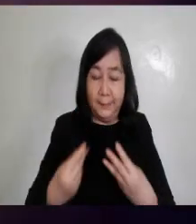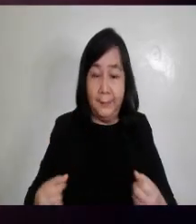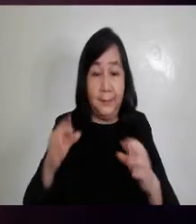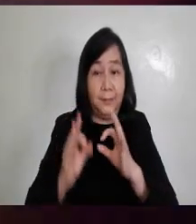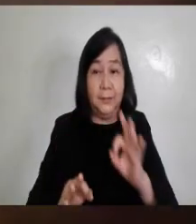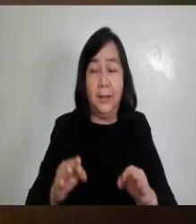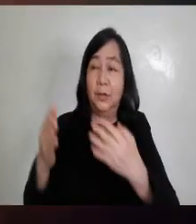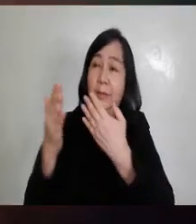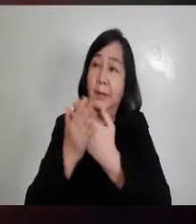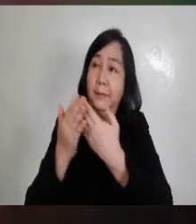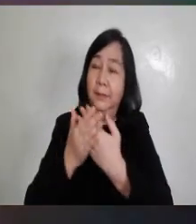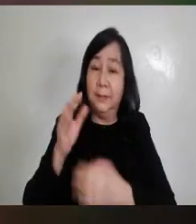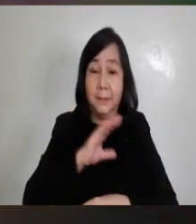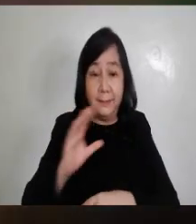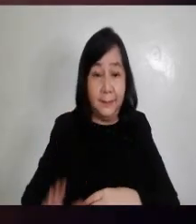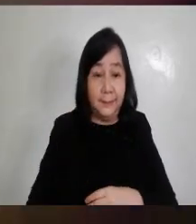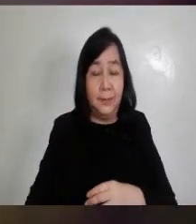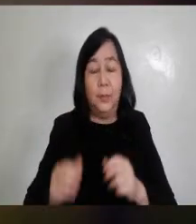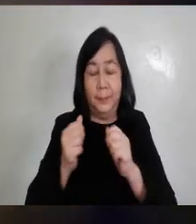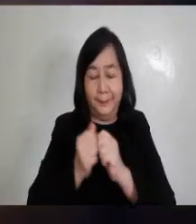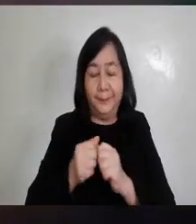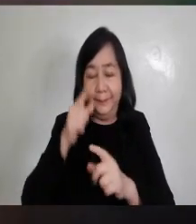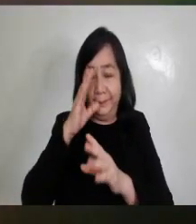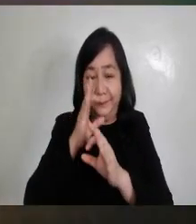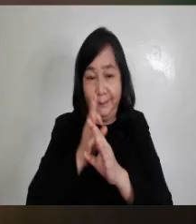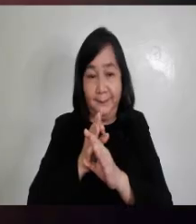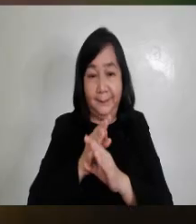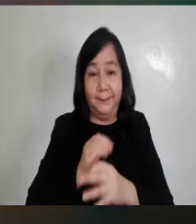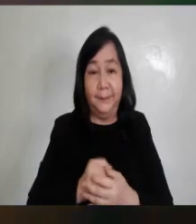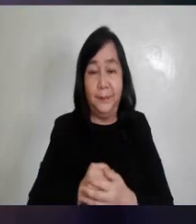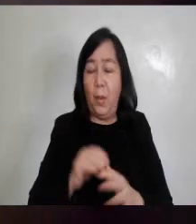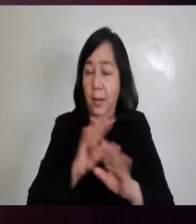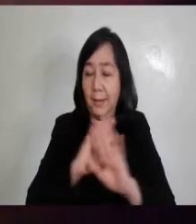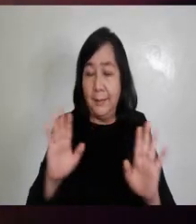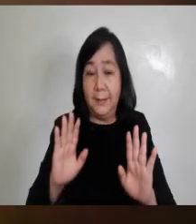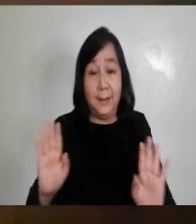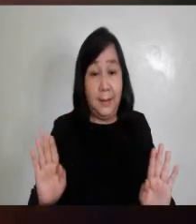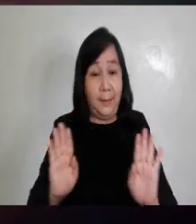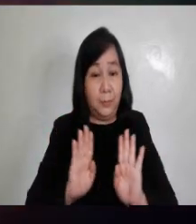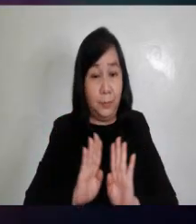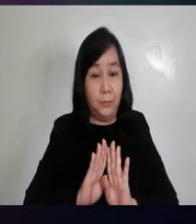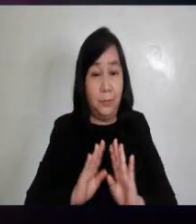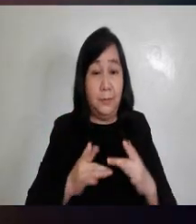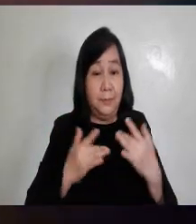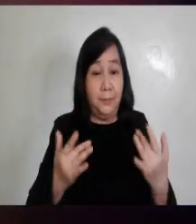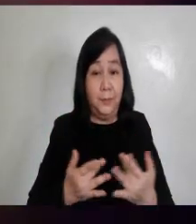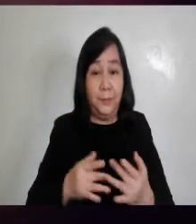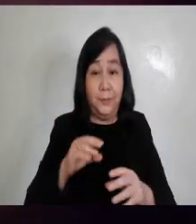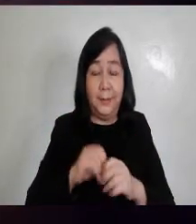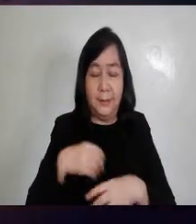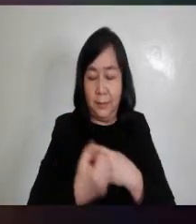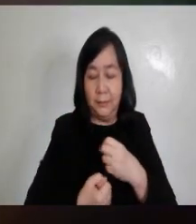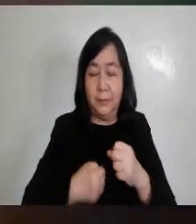tayo ay lumalapit kay Kristo ng may pananampalataya. Huwag nating sarhan ang ating puso